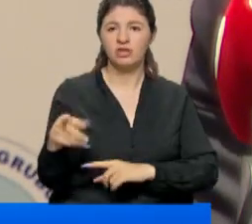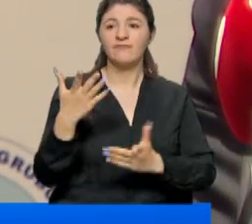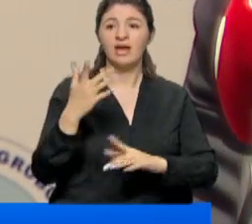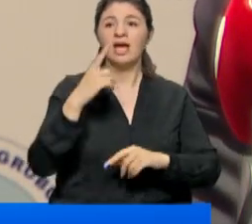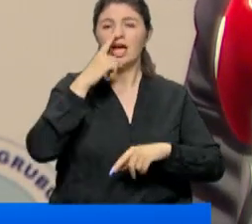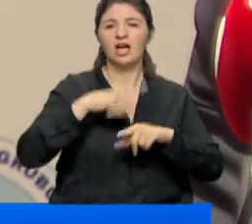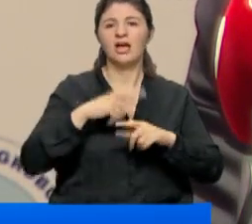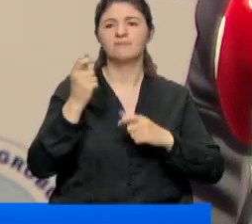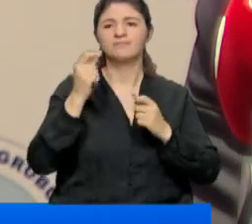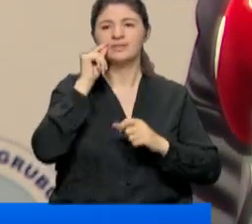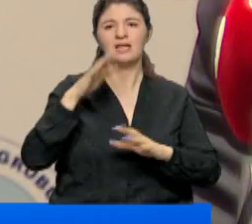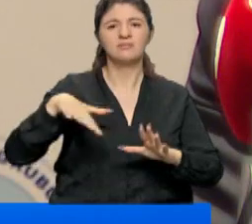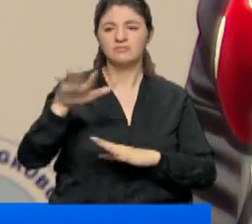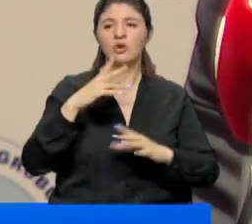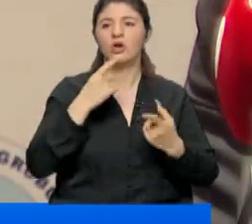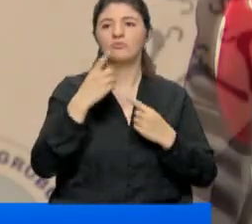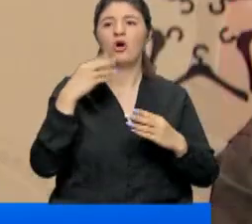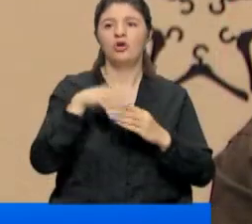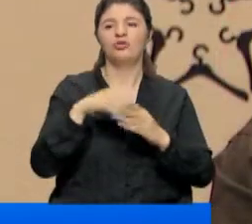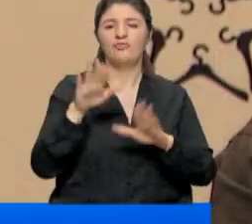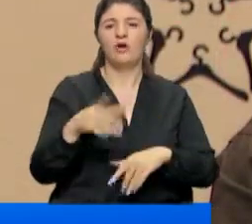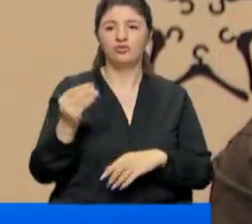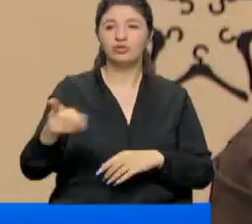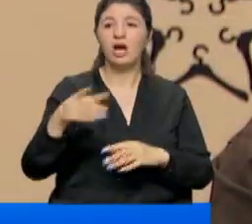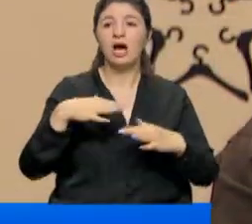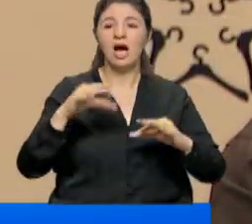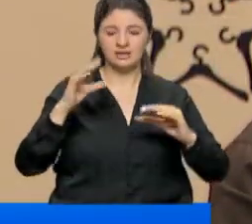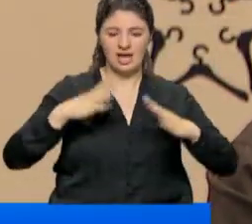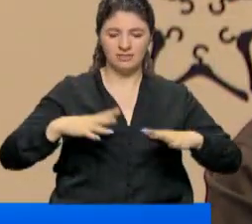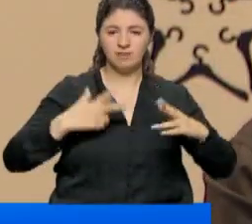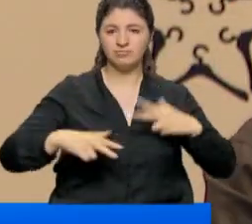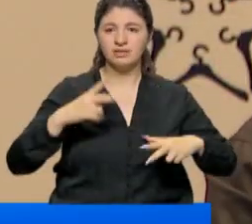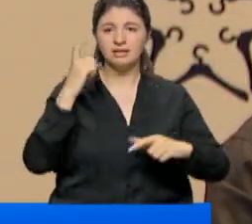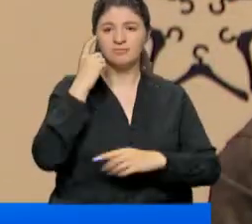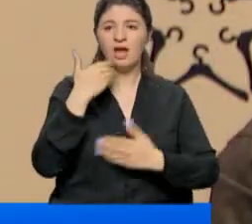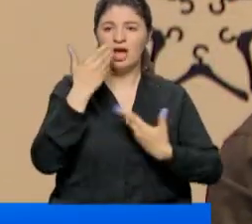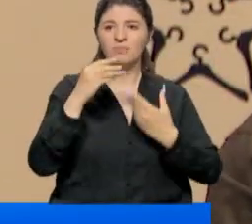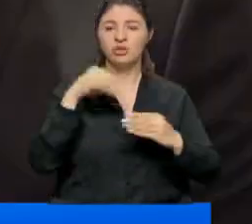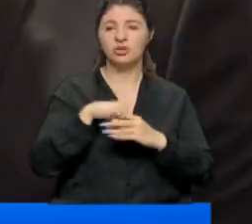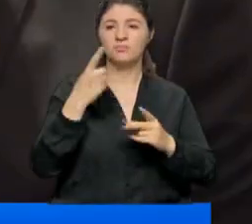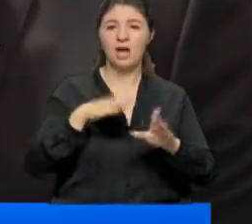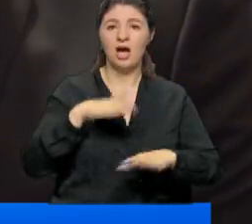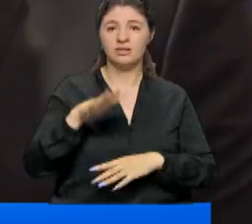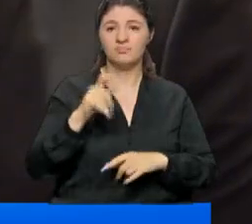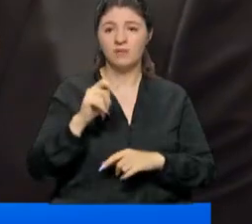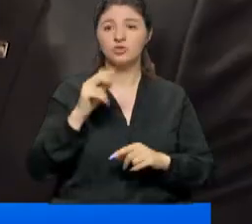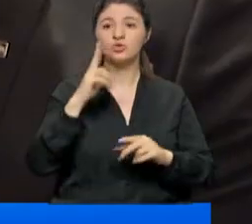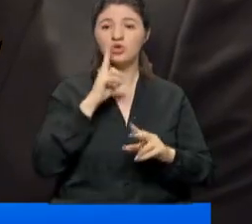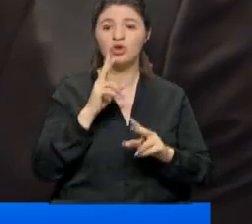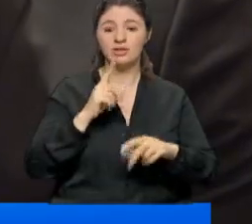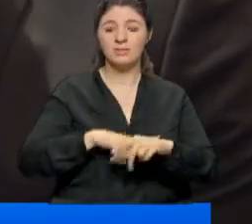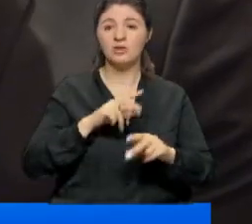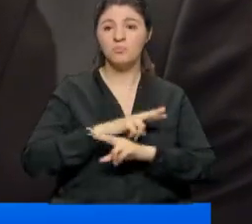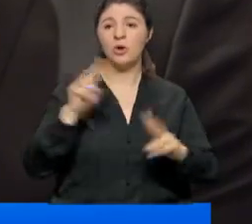ve din adamları da konuşmacı olarak yer alacak hazır giyim menüsünün tanıtımı için bir atak başlattık son dönemin moda